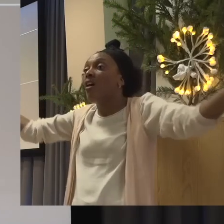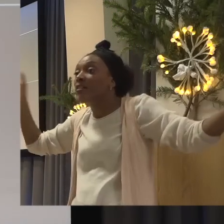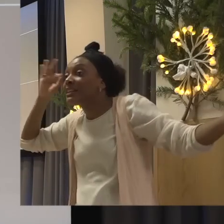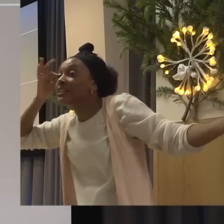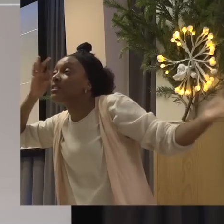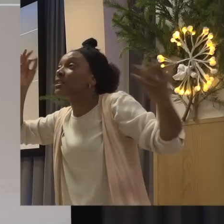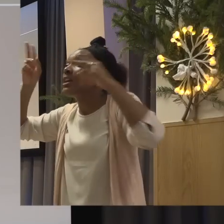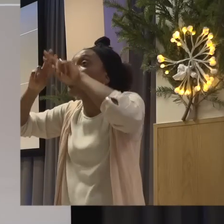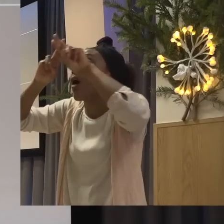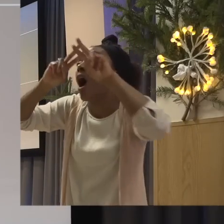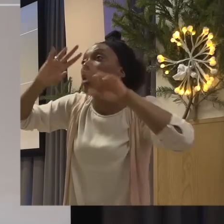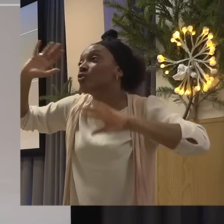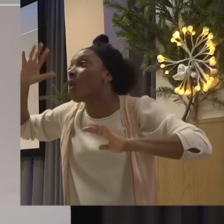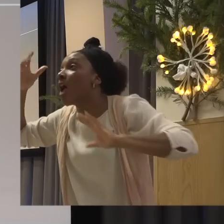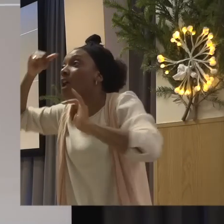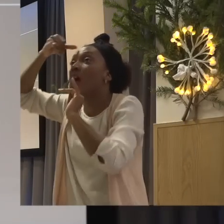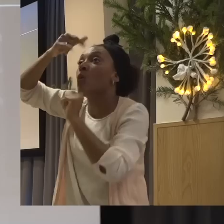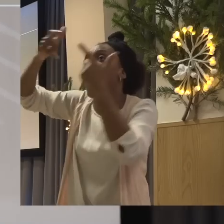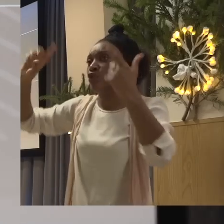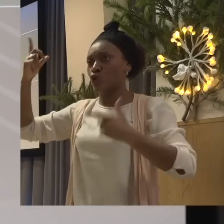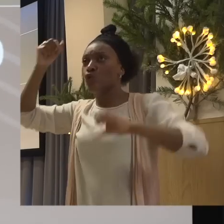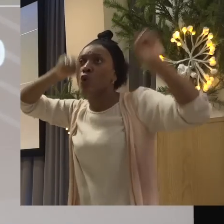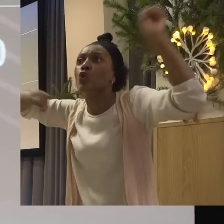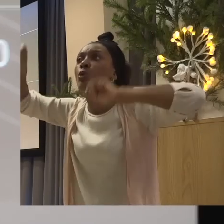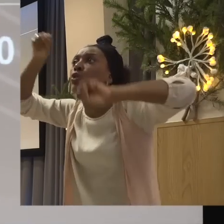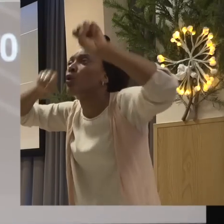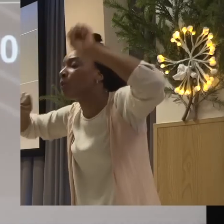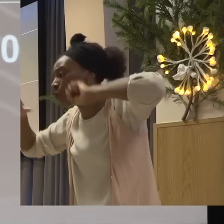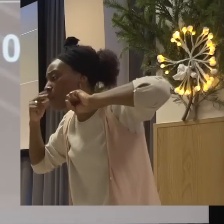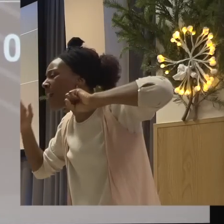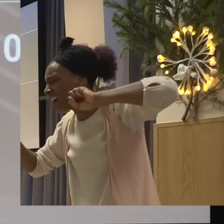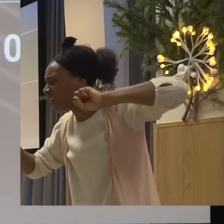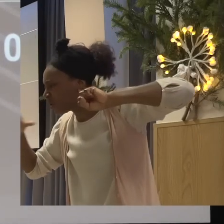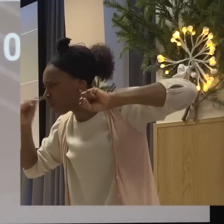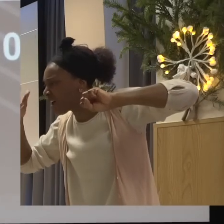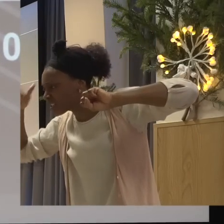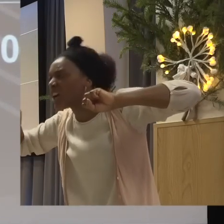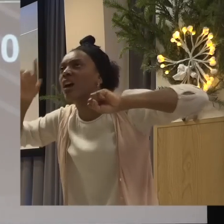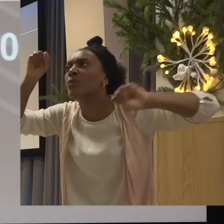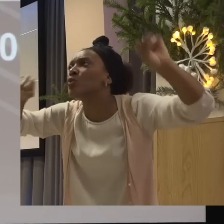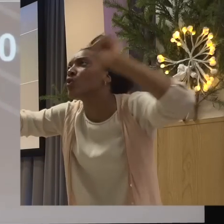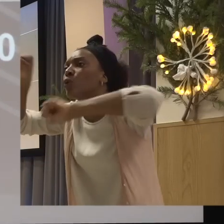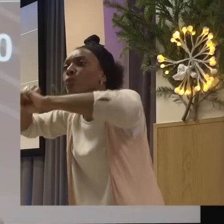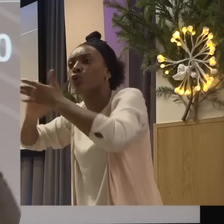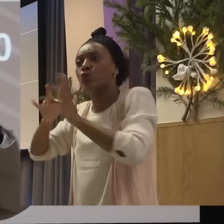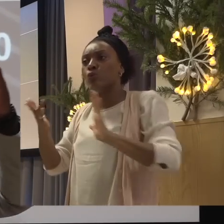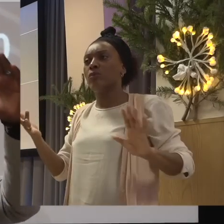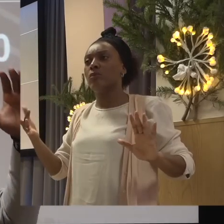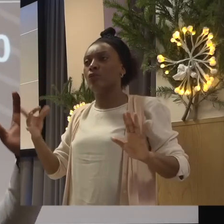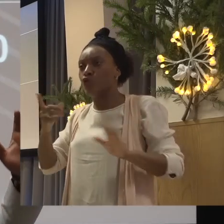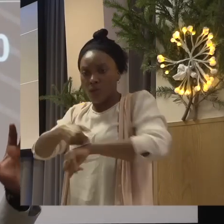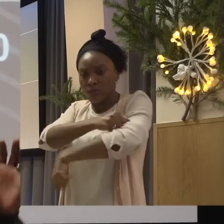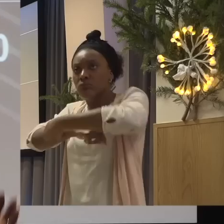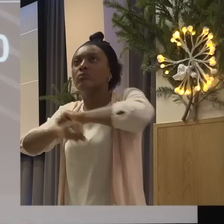prince de la création, c'est vrai, mais c'est de la création qui est sur terre. Or, l'univers n'a pas que la terre. Et tout